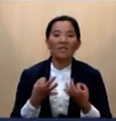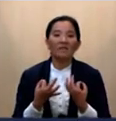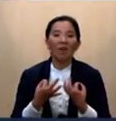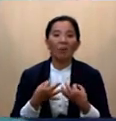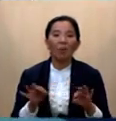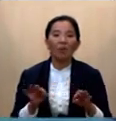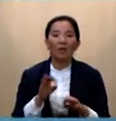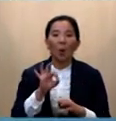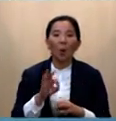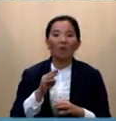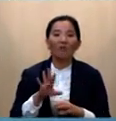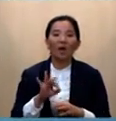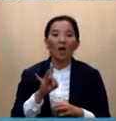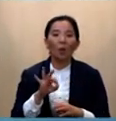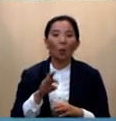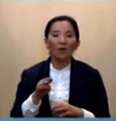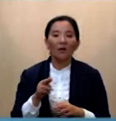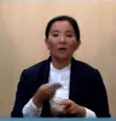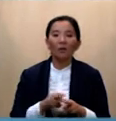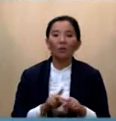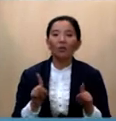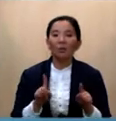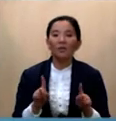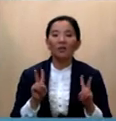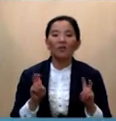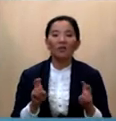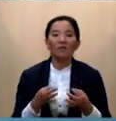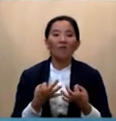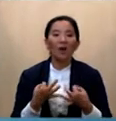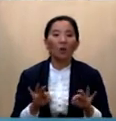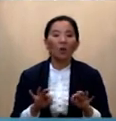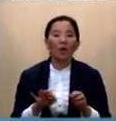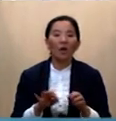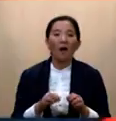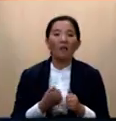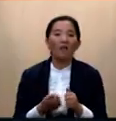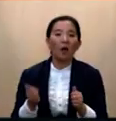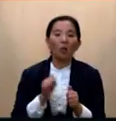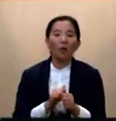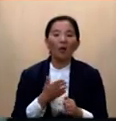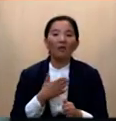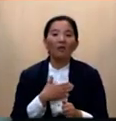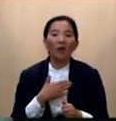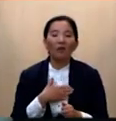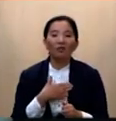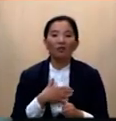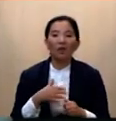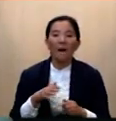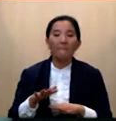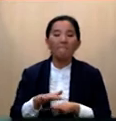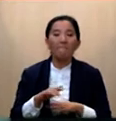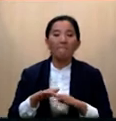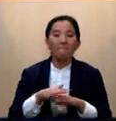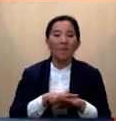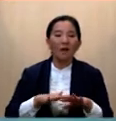свободный отворот. Это что означает? Свободный отворот. Наши поля школьные, как правило,